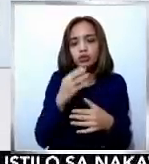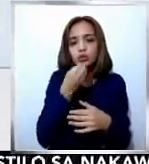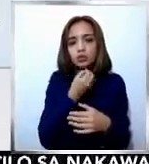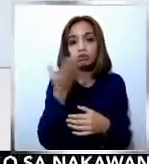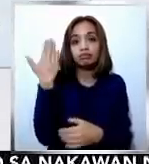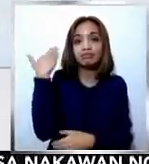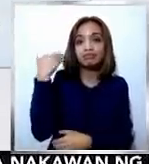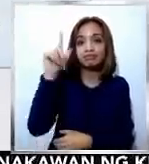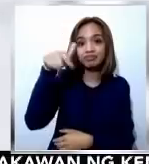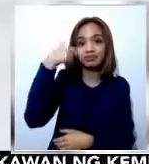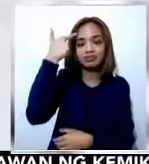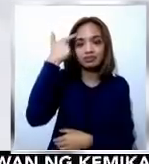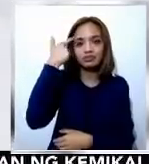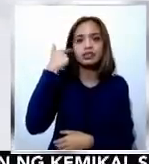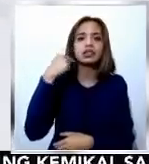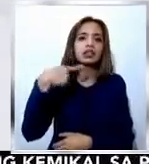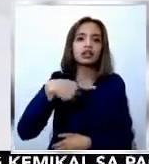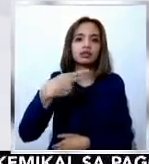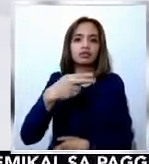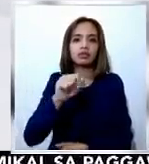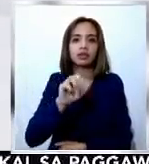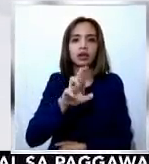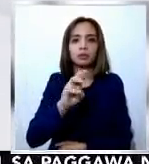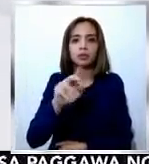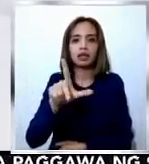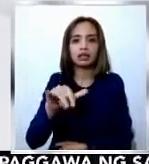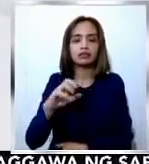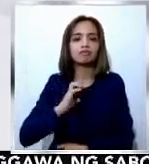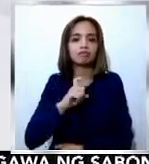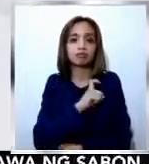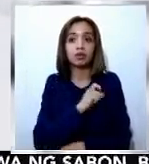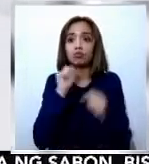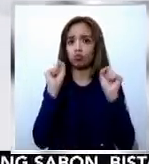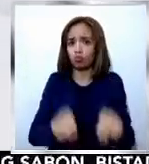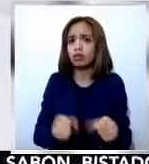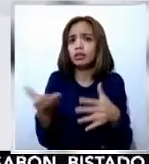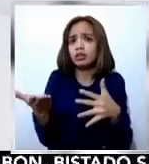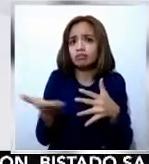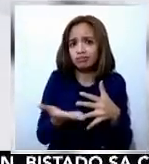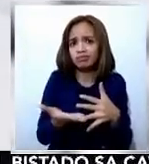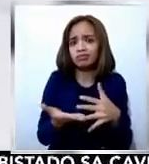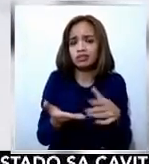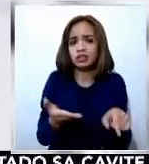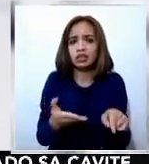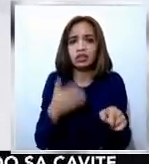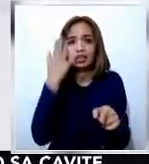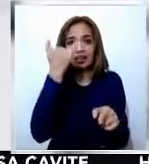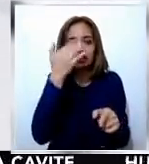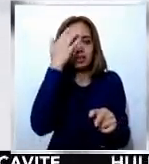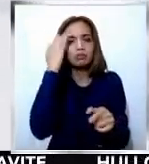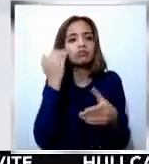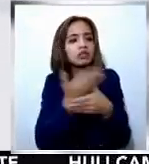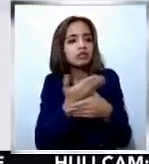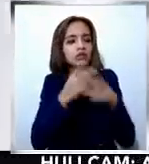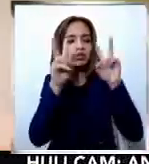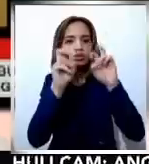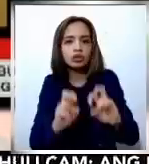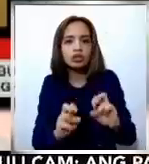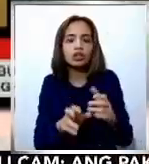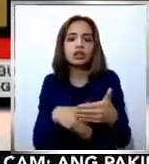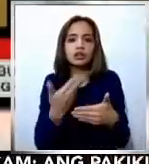mga Pharmaly executives. Pwede rin daw kasuhan ng ilan sa kanila ng perjury, false testimony at falsification of public